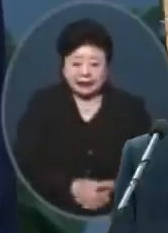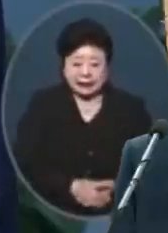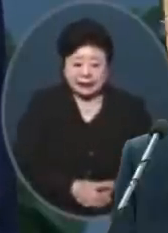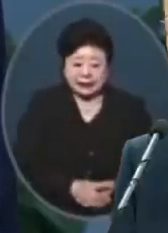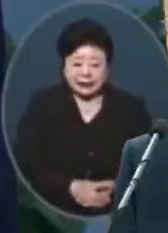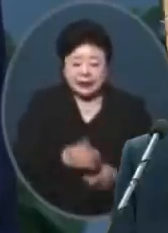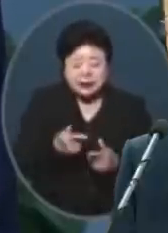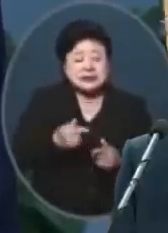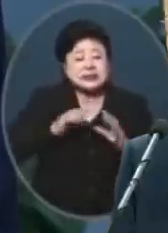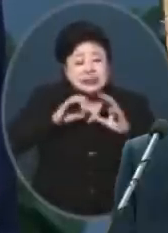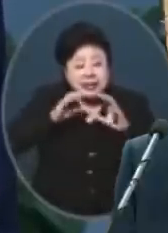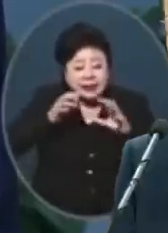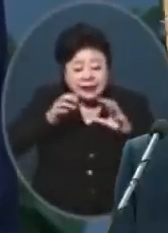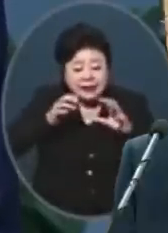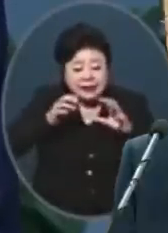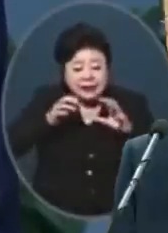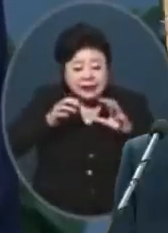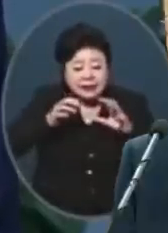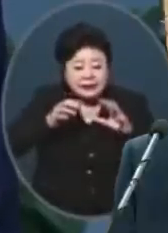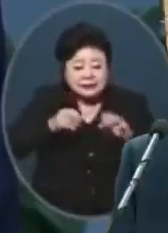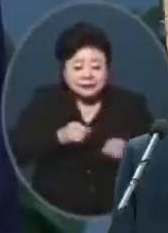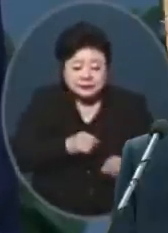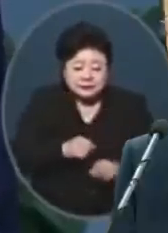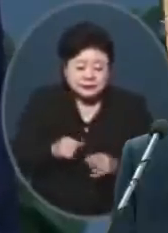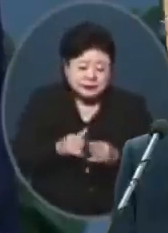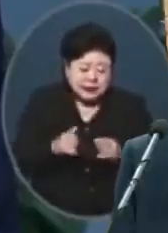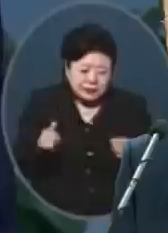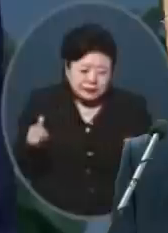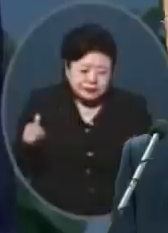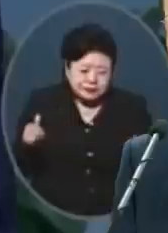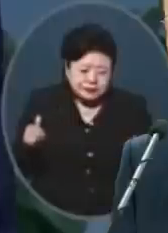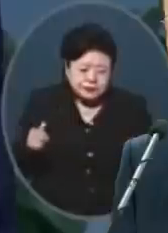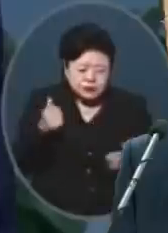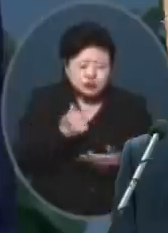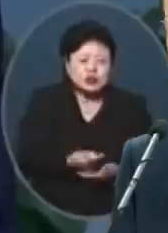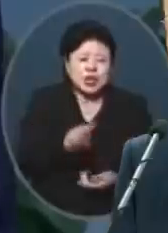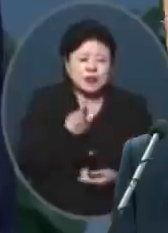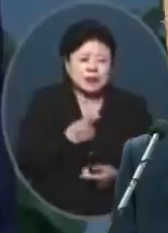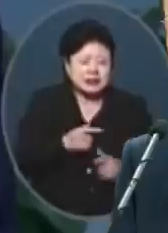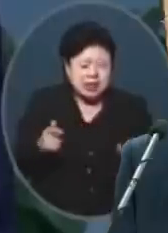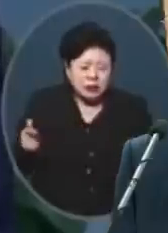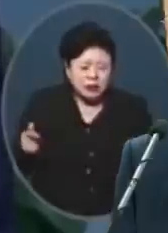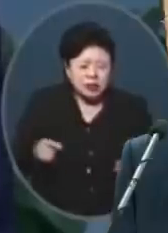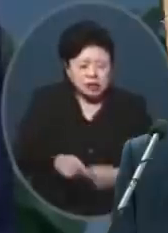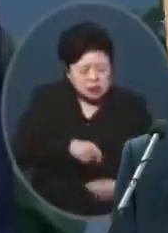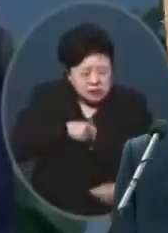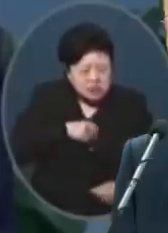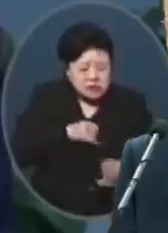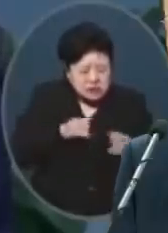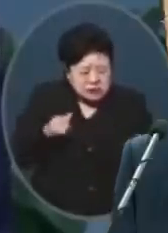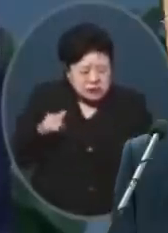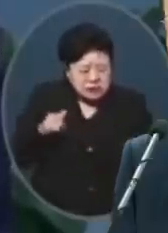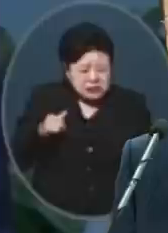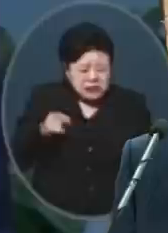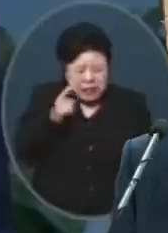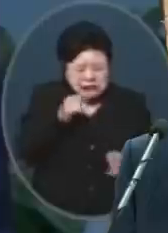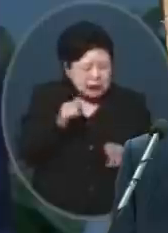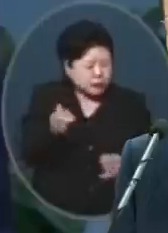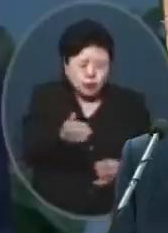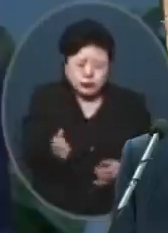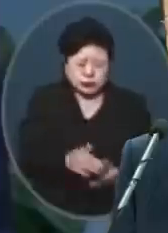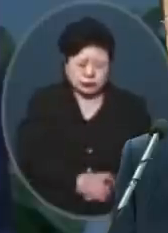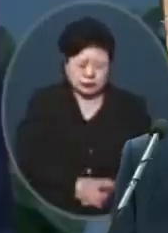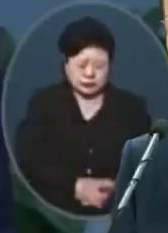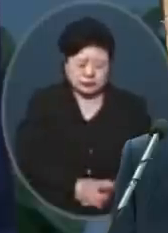여러분이 세상에 태어난 사람 지워 죄를 짓지 않고 의를 위한 사람은 한 사람도